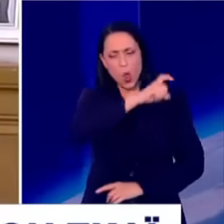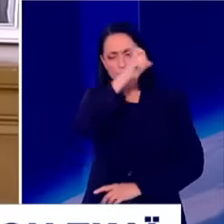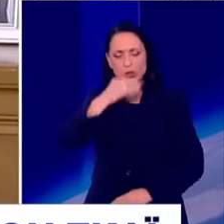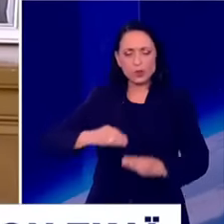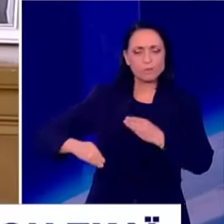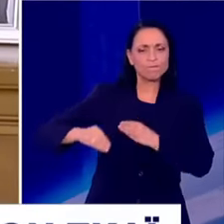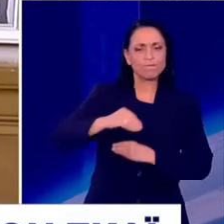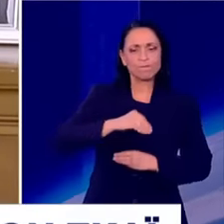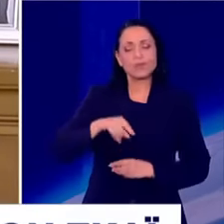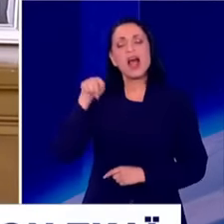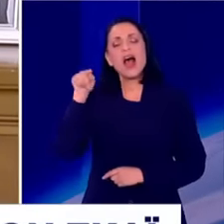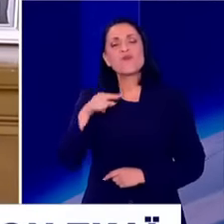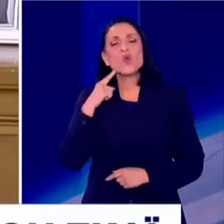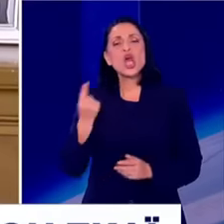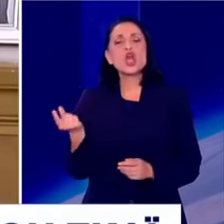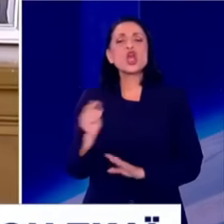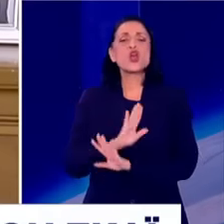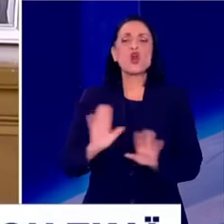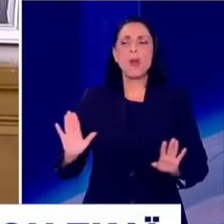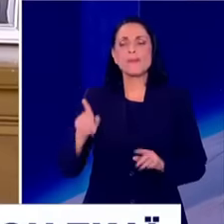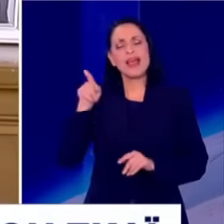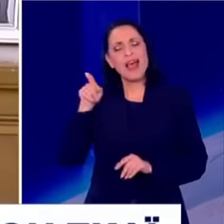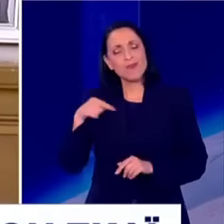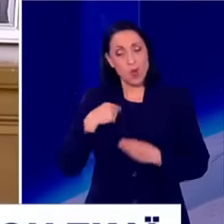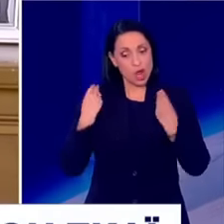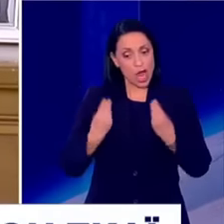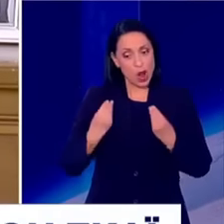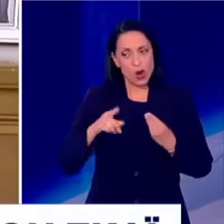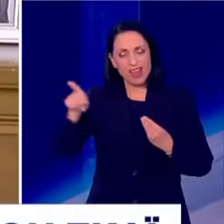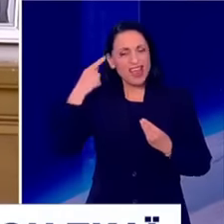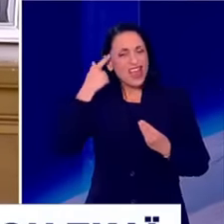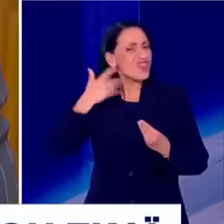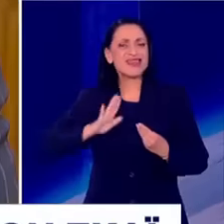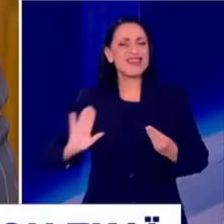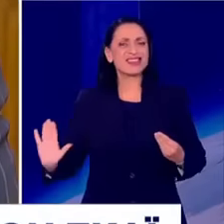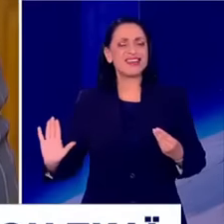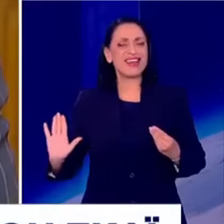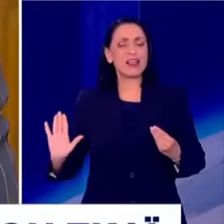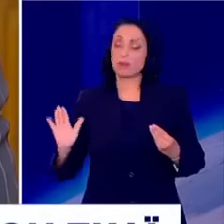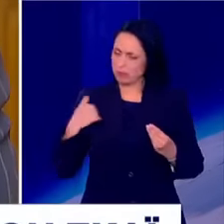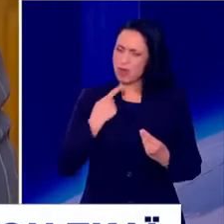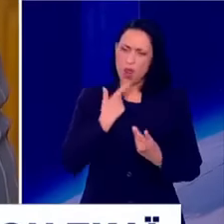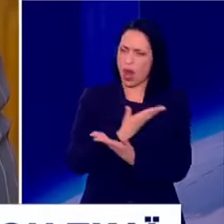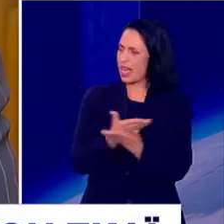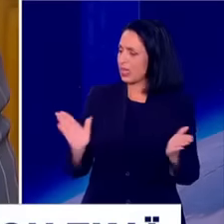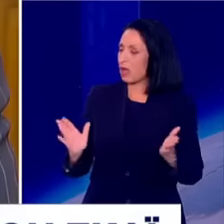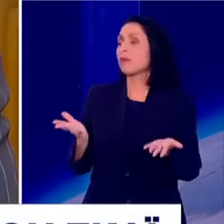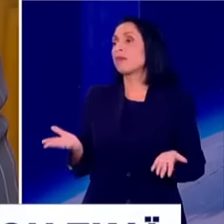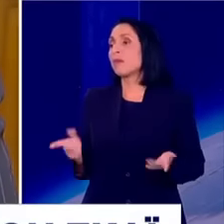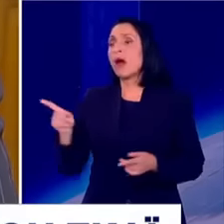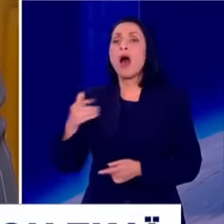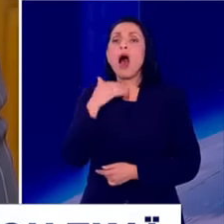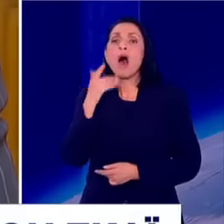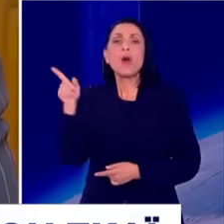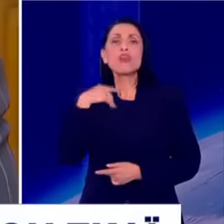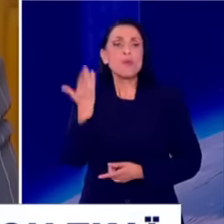μακροοικονομικές επιδόσεις της οικονομίας, όσο καλές και αν είναι, δεν τους αφορούν. Μιλάω πολύ, πολύ ανοιχτά. Έτσι είναι, αυτή είναι η πραγματικότητα. Αν δεν βγάζει ο άλλος το μήνα,